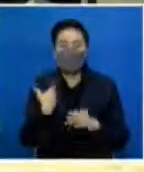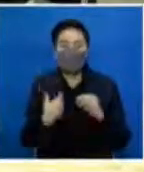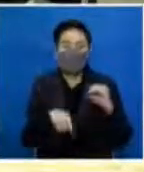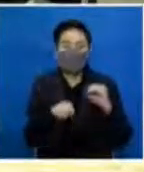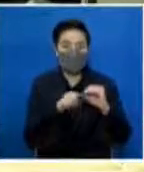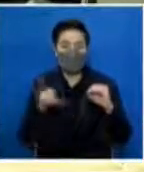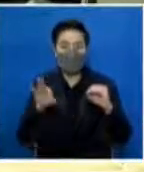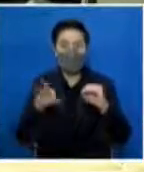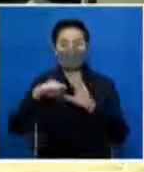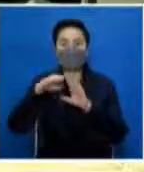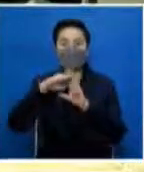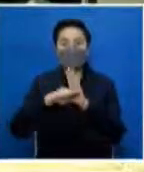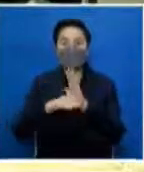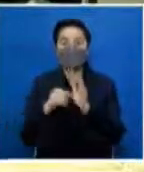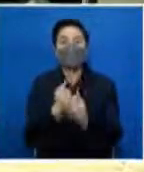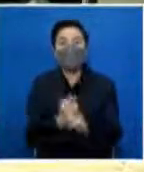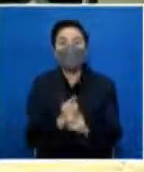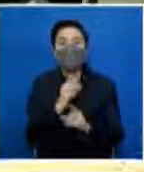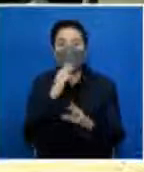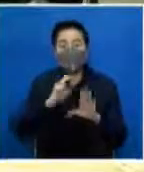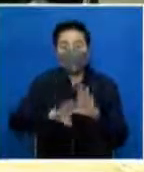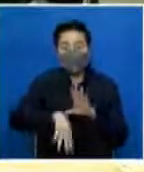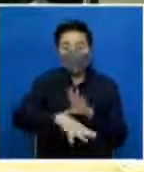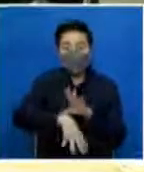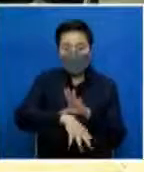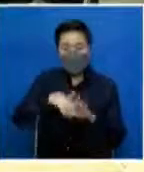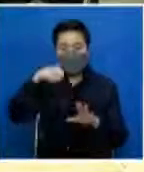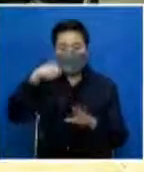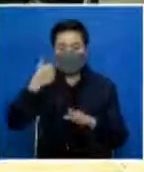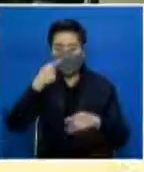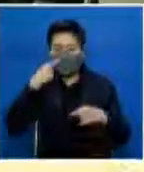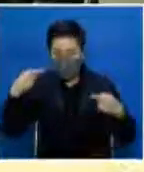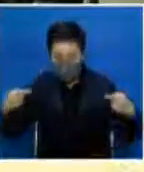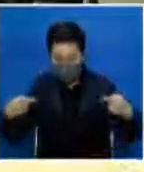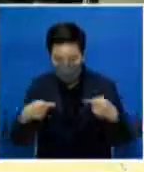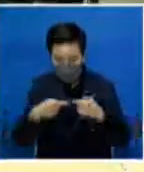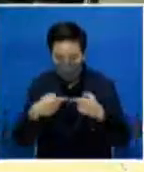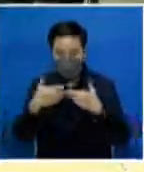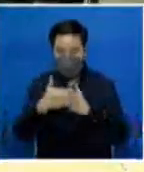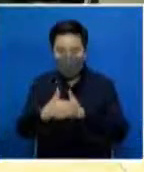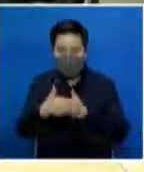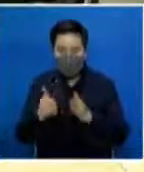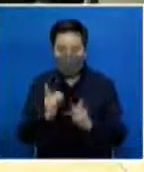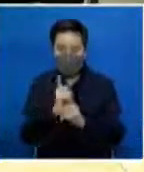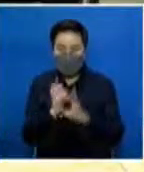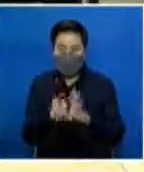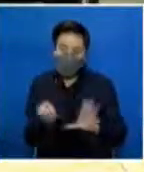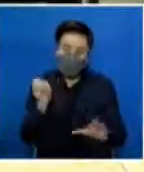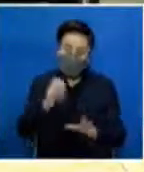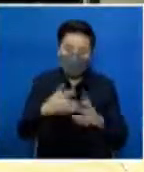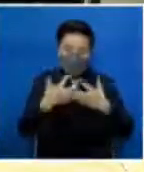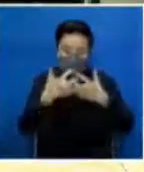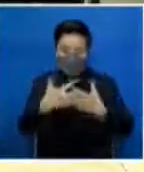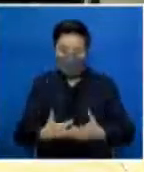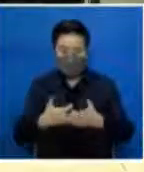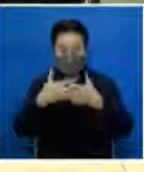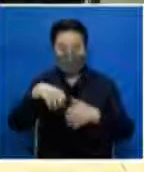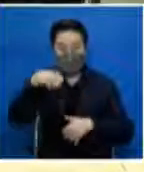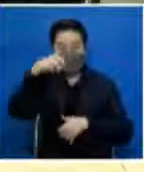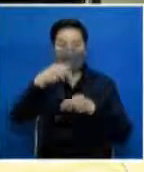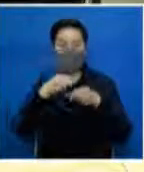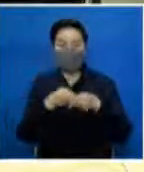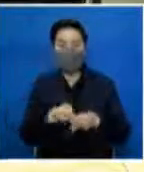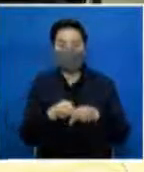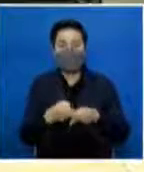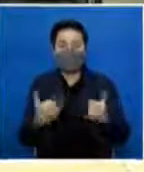ข9ตามลำดับเมื่อจับได้หมายเลขใดก็จะใช้ลูกบอลยางในกล่องหมายเลขนั้นบรรจุลงในเครื่องออกรางวัลไฟฟ้าอัตโนมัติ